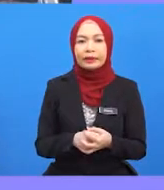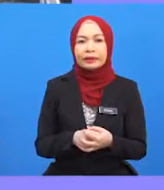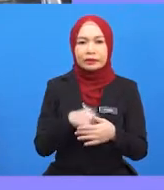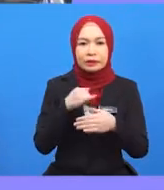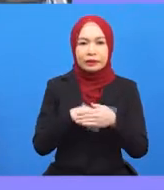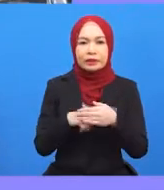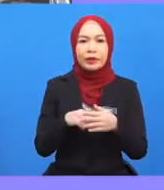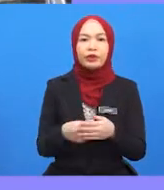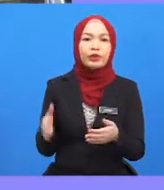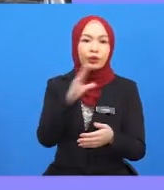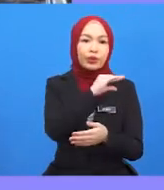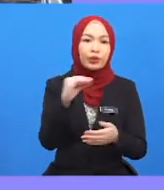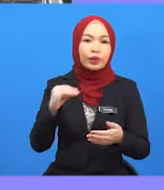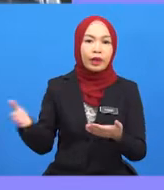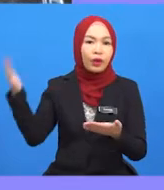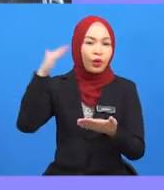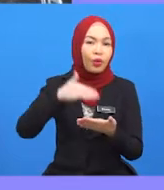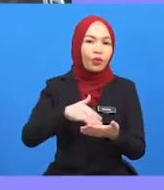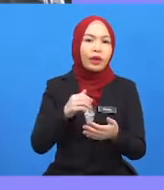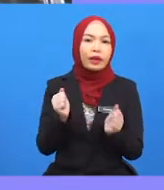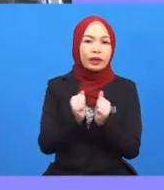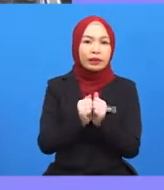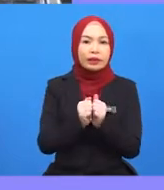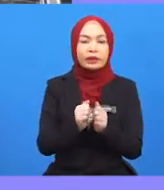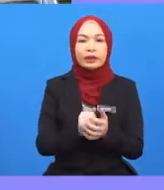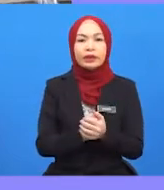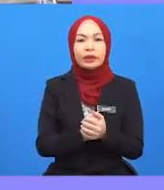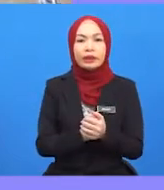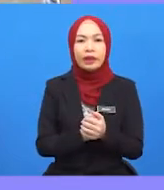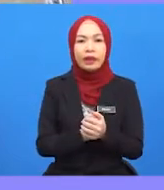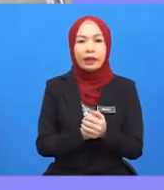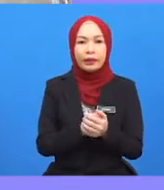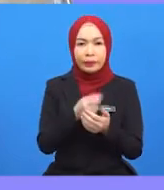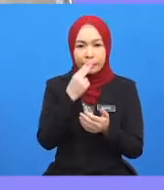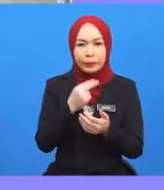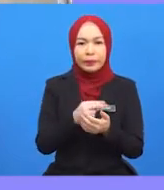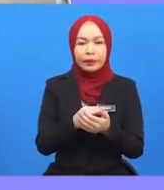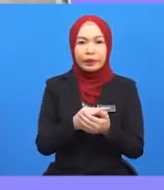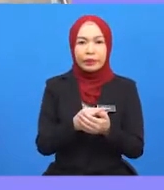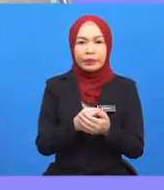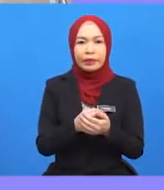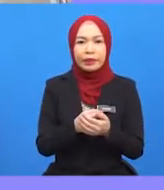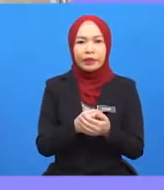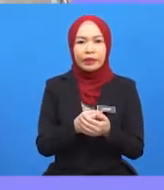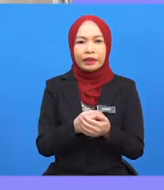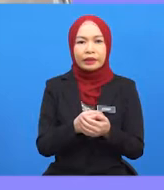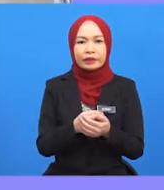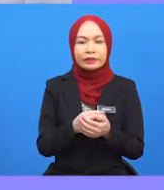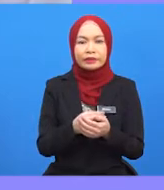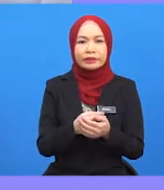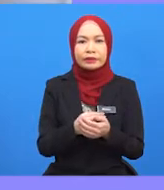Ulang kali kedua dengan sedut 25 cm padu natrium hidroksida menggunakan